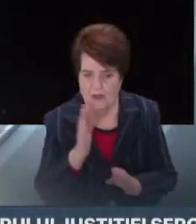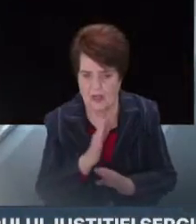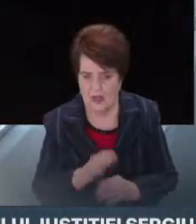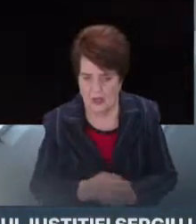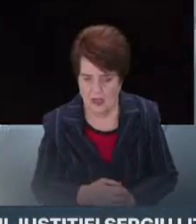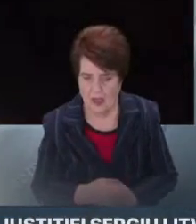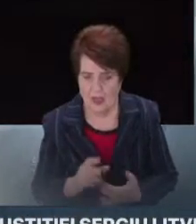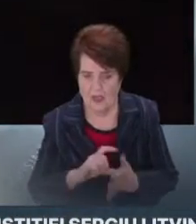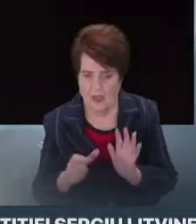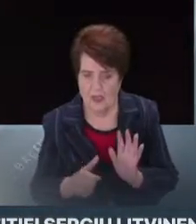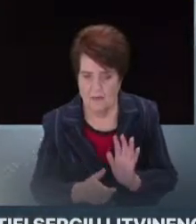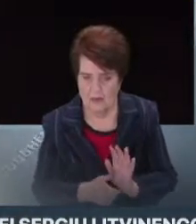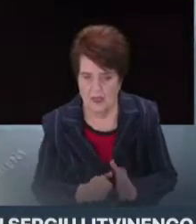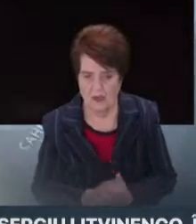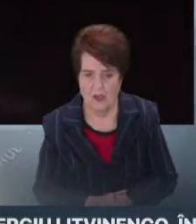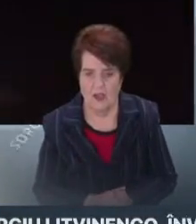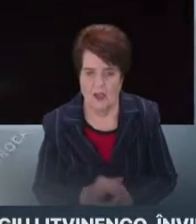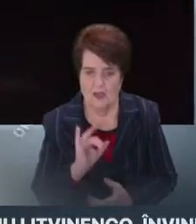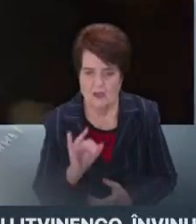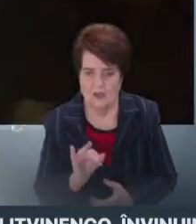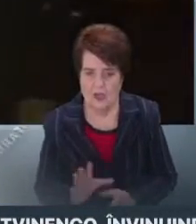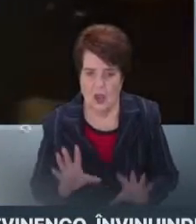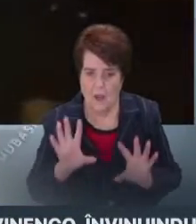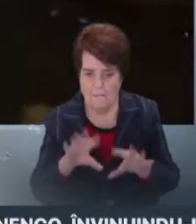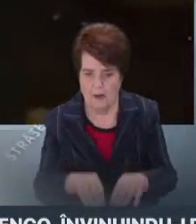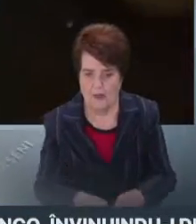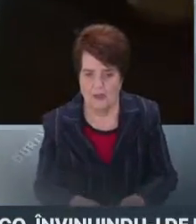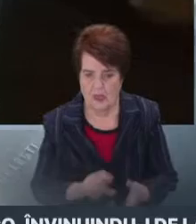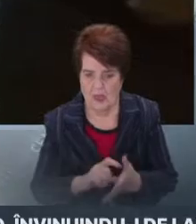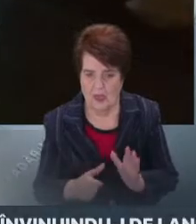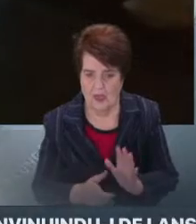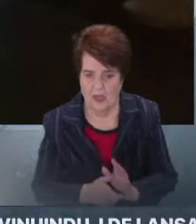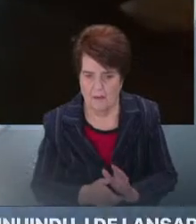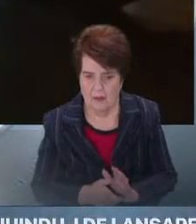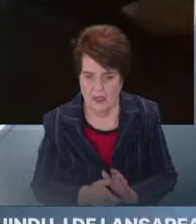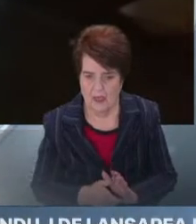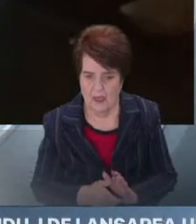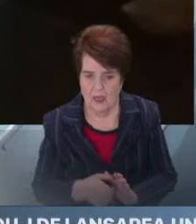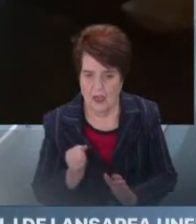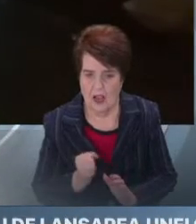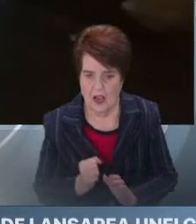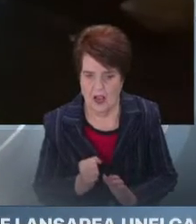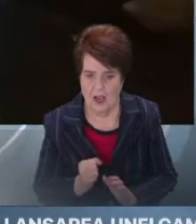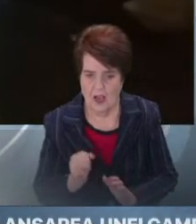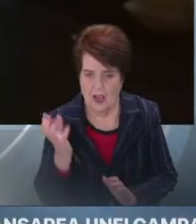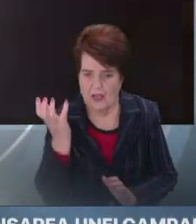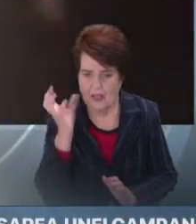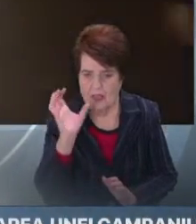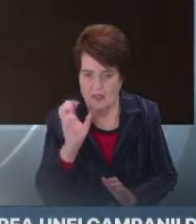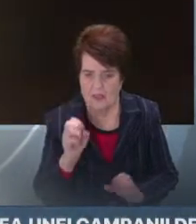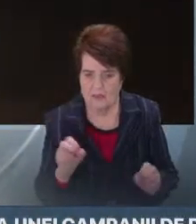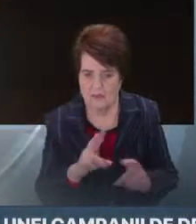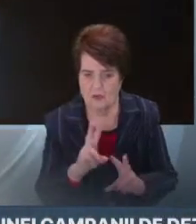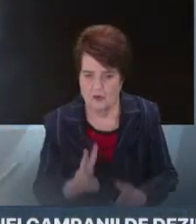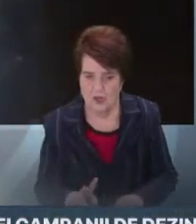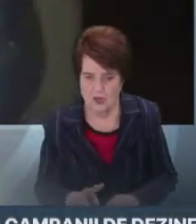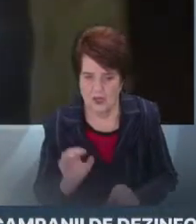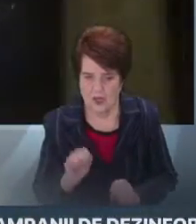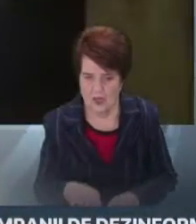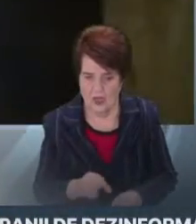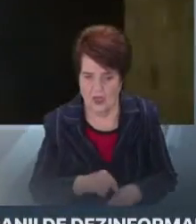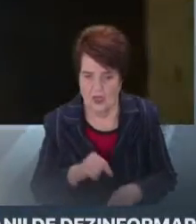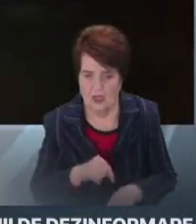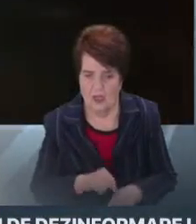ventilarea încăperilor și amplasarea în încăpere a detectorului special care ar putea